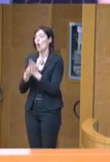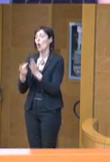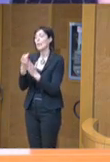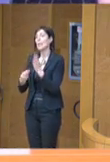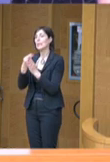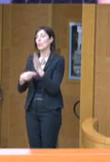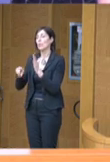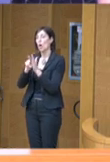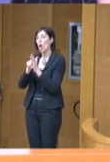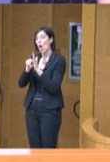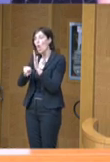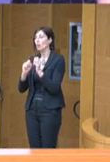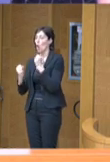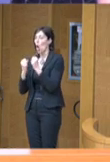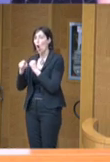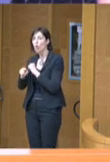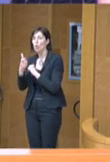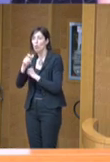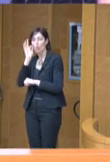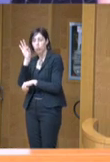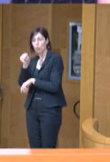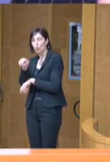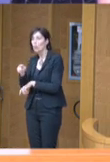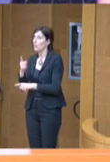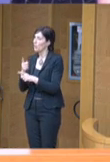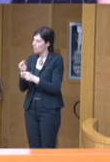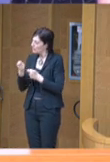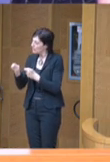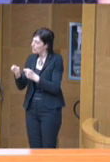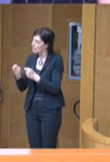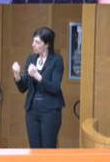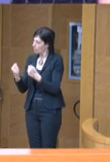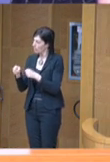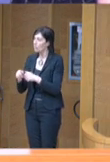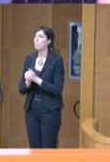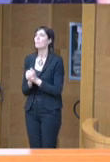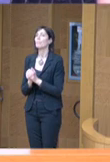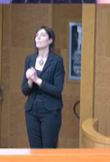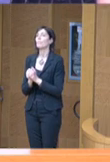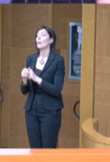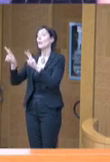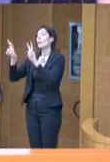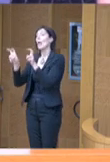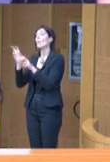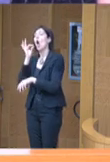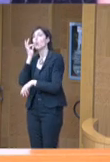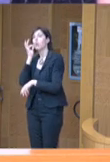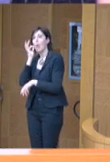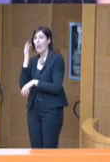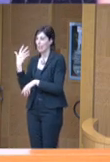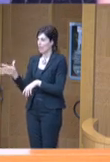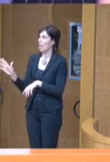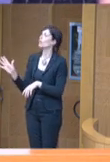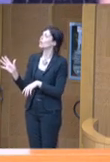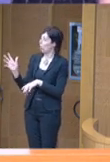condotta, perché anche da questo punto di vista ritengo si debba incidere. Poi c'è il tema della umanità, è stato sollevato da un